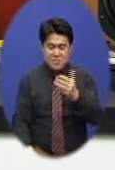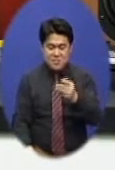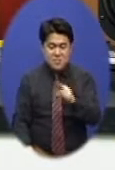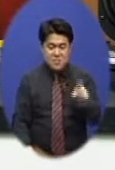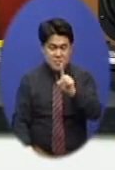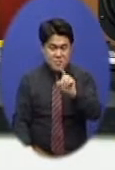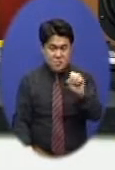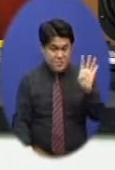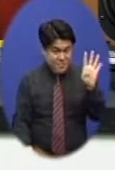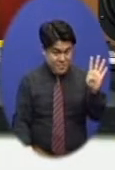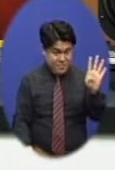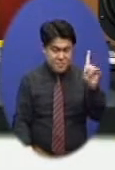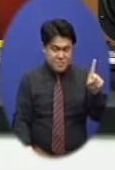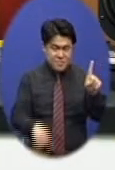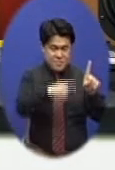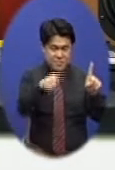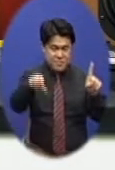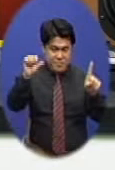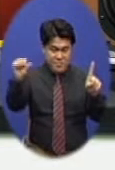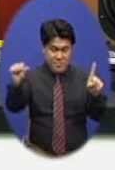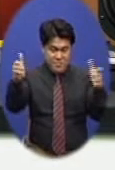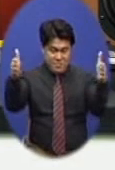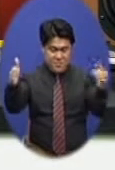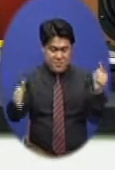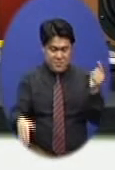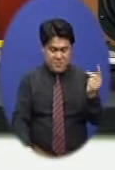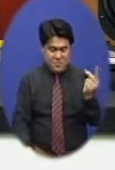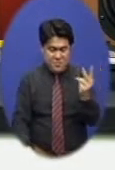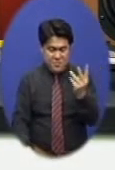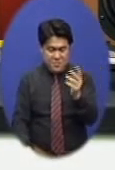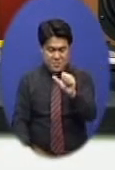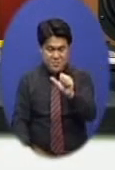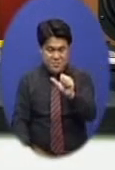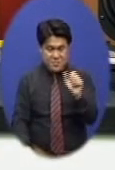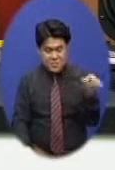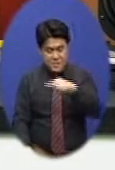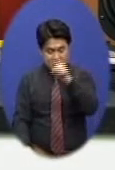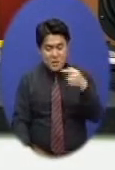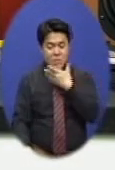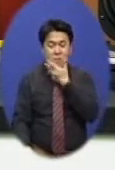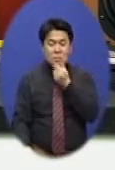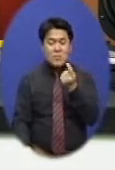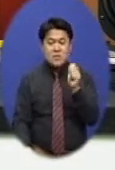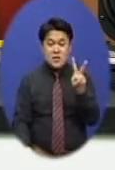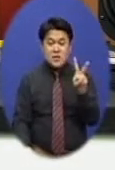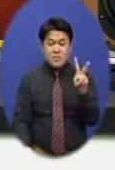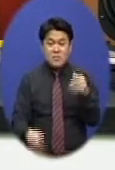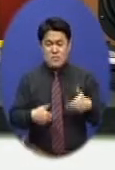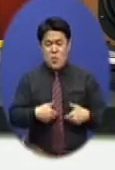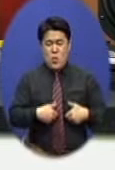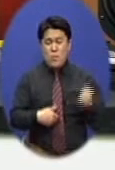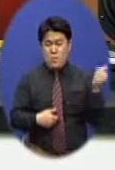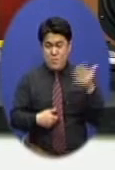060-608-1004번입니다. 1번부터 5번까지 1번, 2번, 3번, 4번, 5번까지는 저희 복지팁에 꼭 필요한